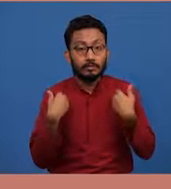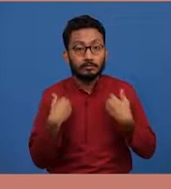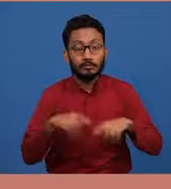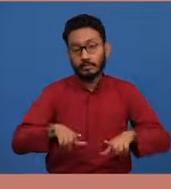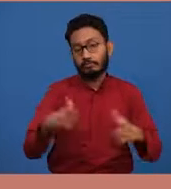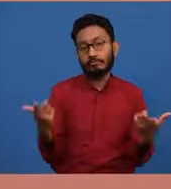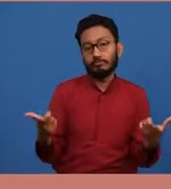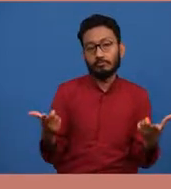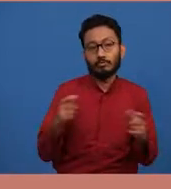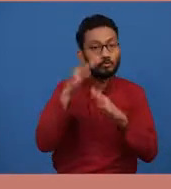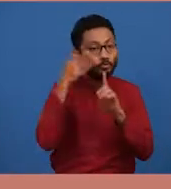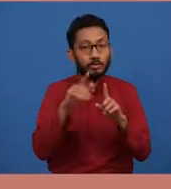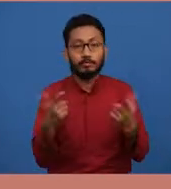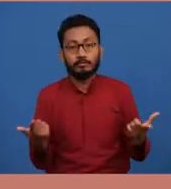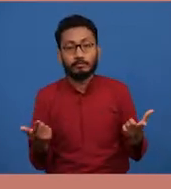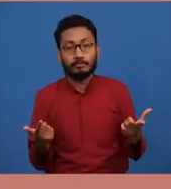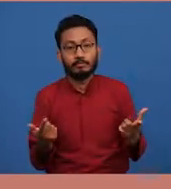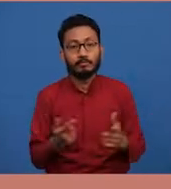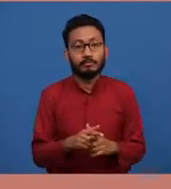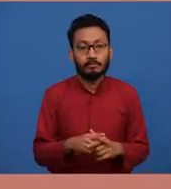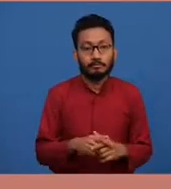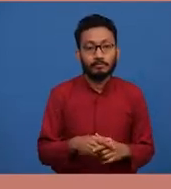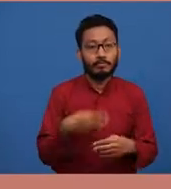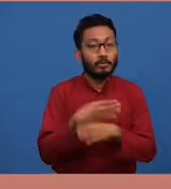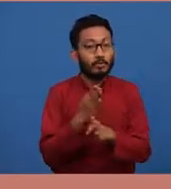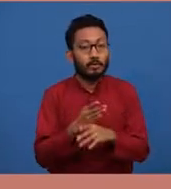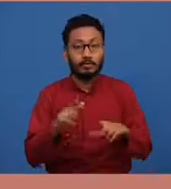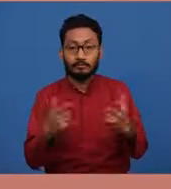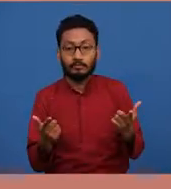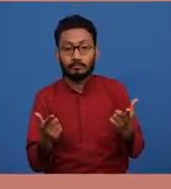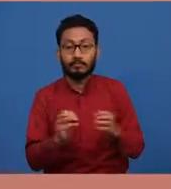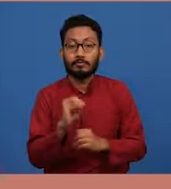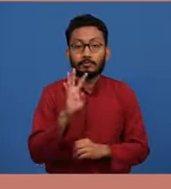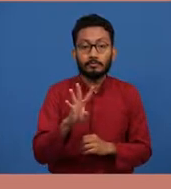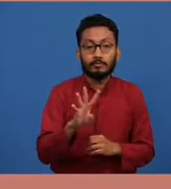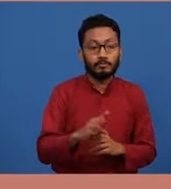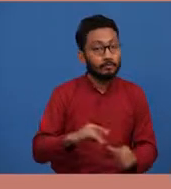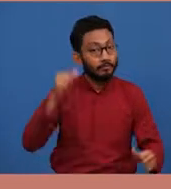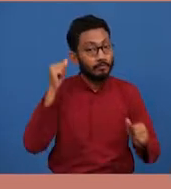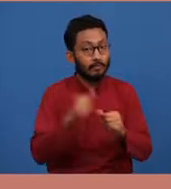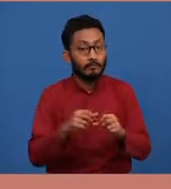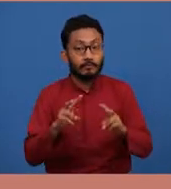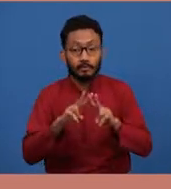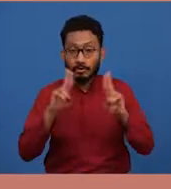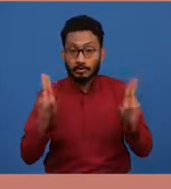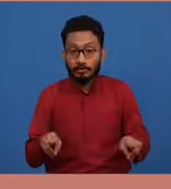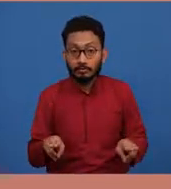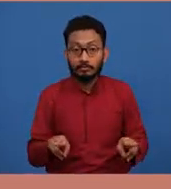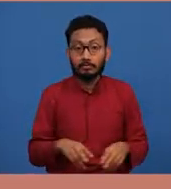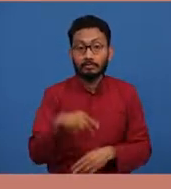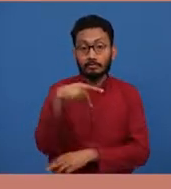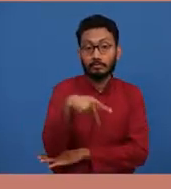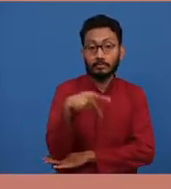Ketiga, berbentuk terbuka. Keempat, sesuai menguji penakulan